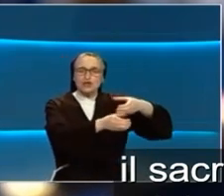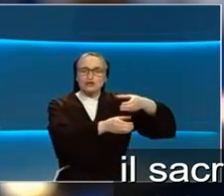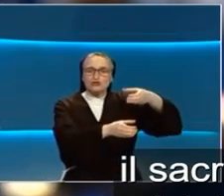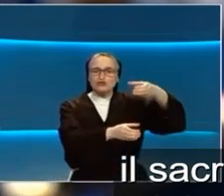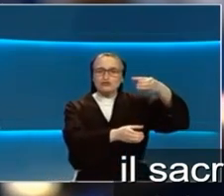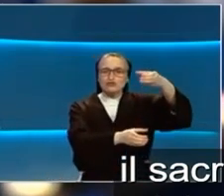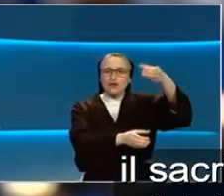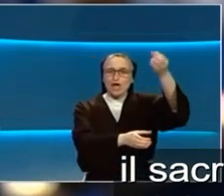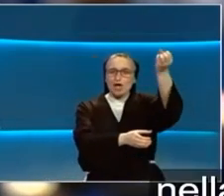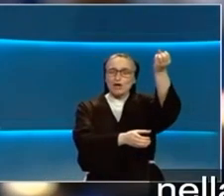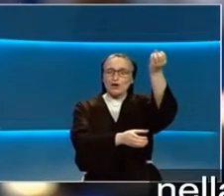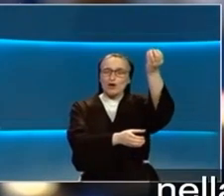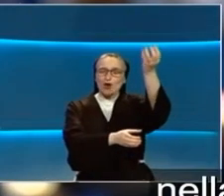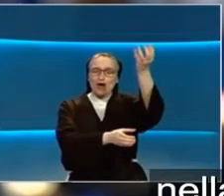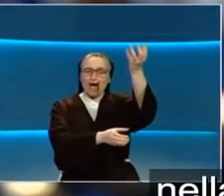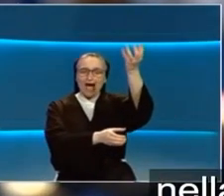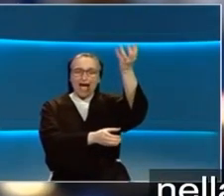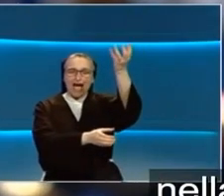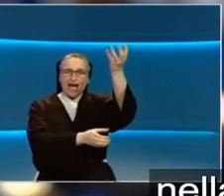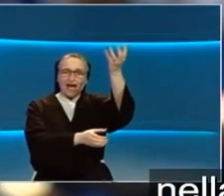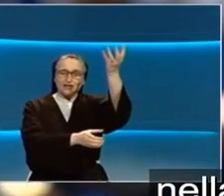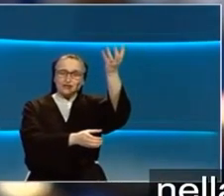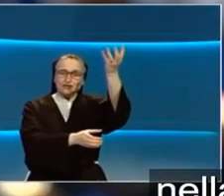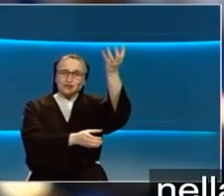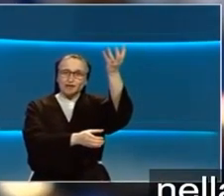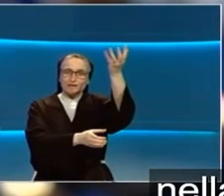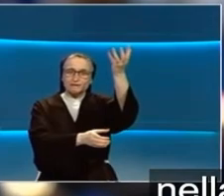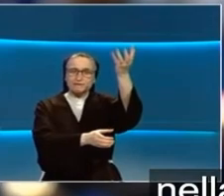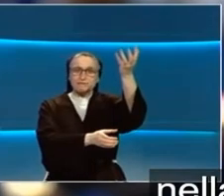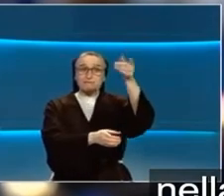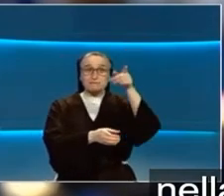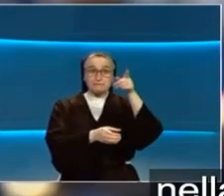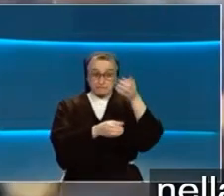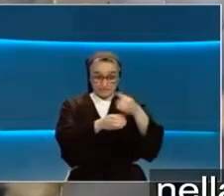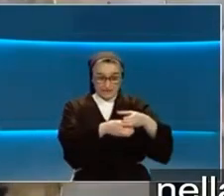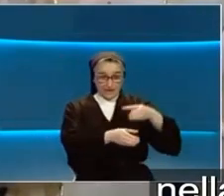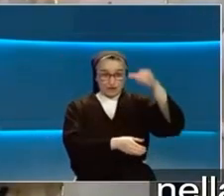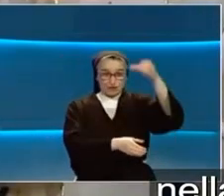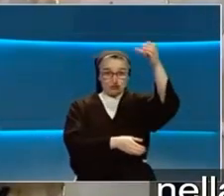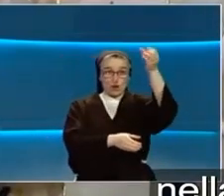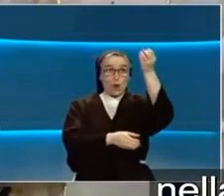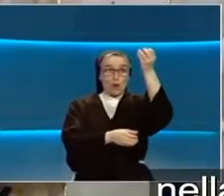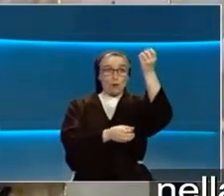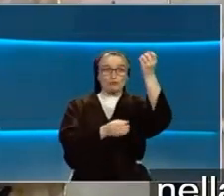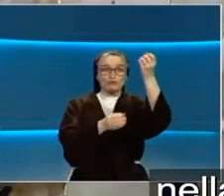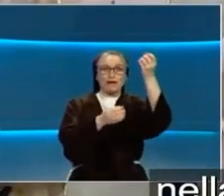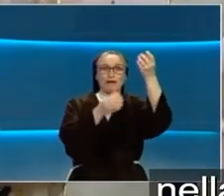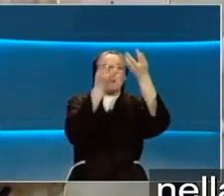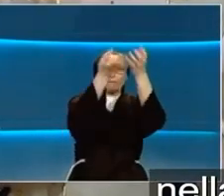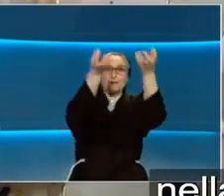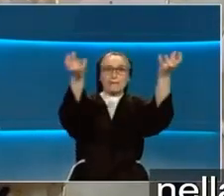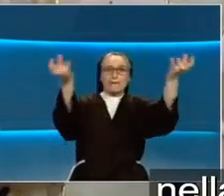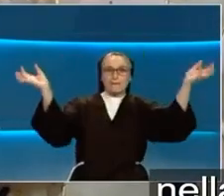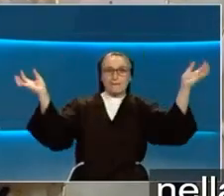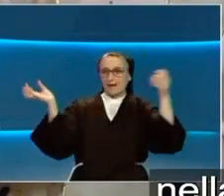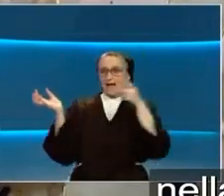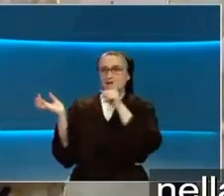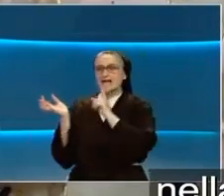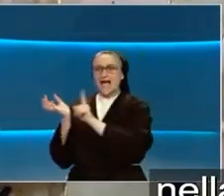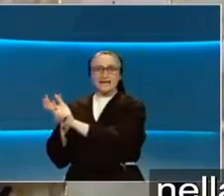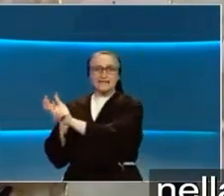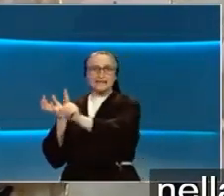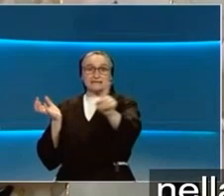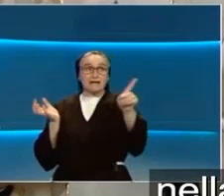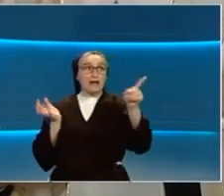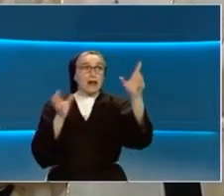accendit. Qui licetsit divisus in partes,